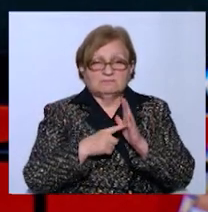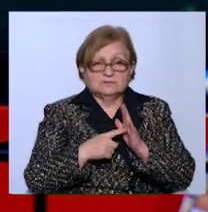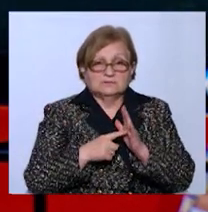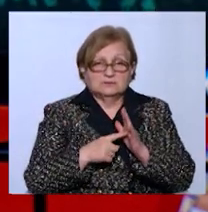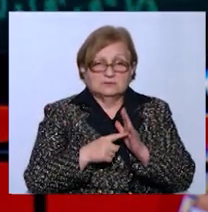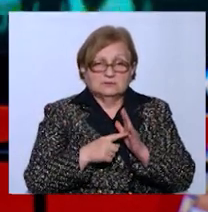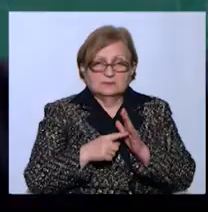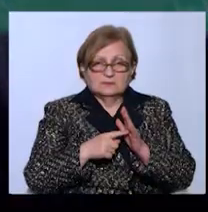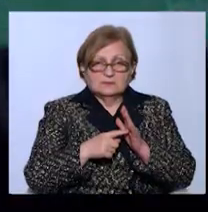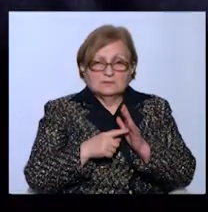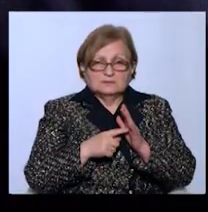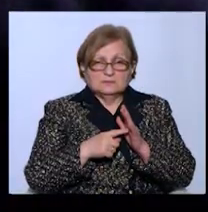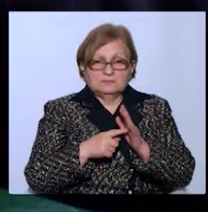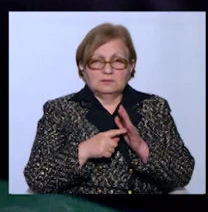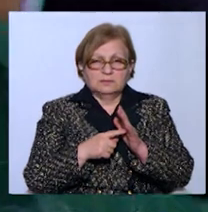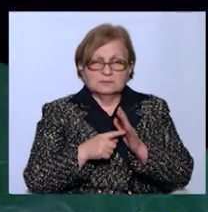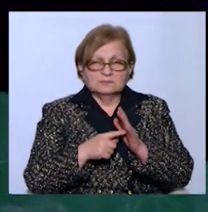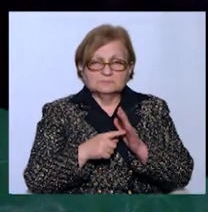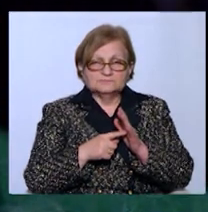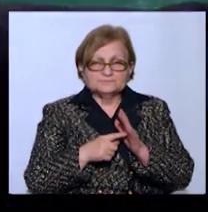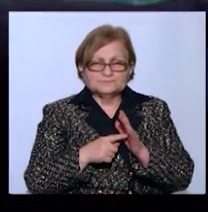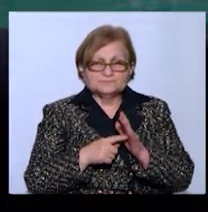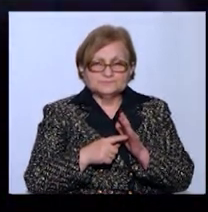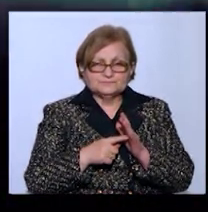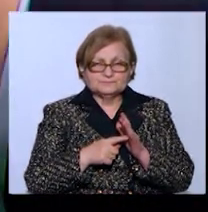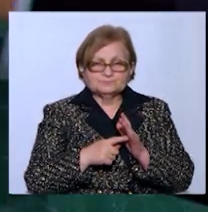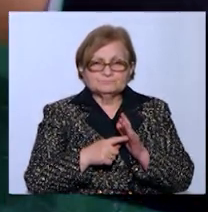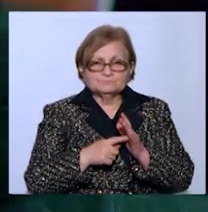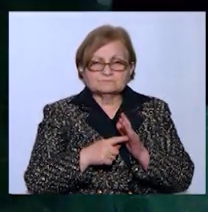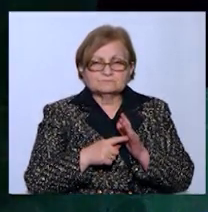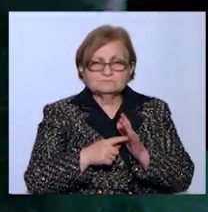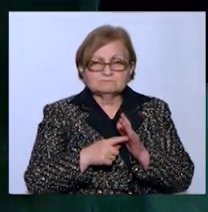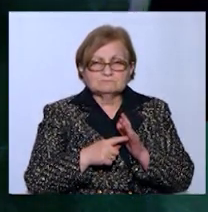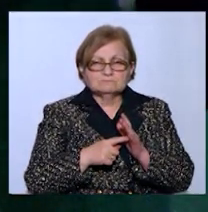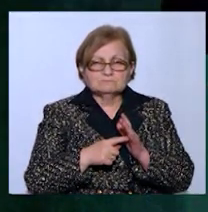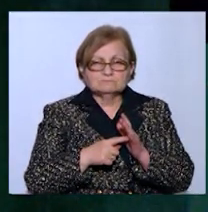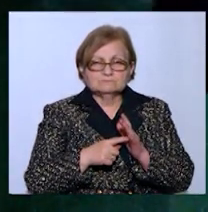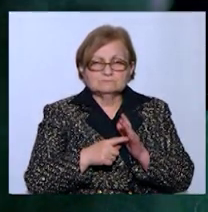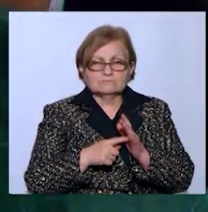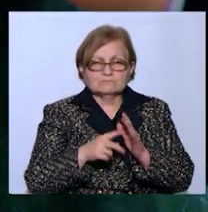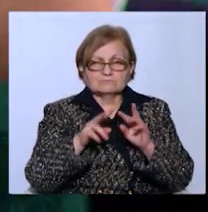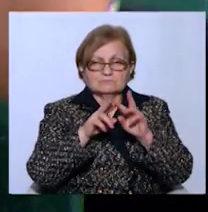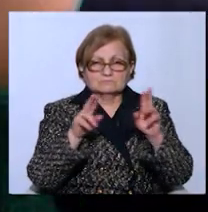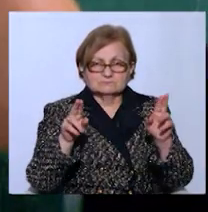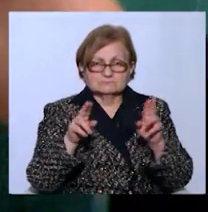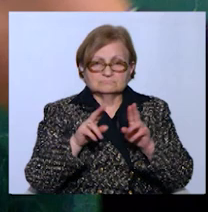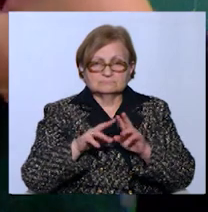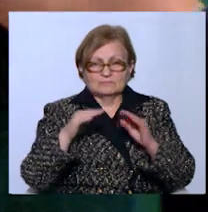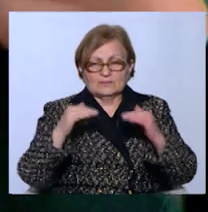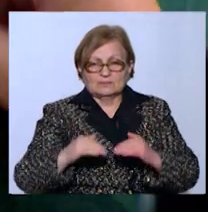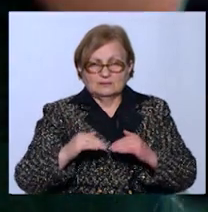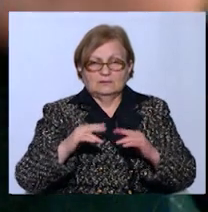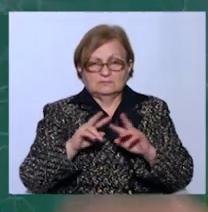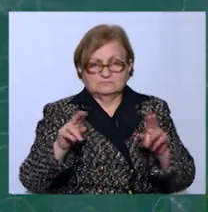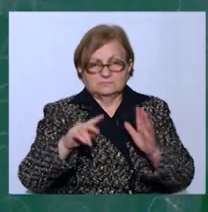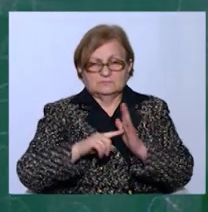ა შეფარდებული ბესთან რომ მრავლდება წეს შეფარდებული დესთან, რიცხველი რიცხველზე, რიცხველი